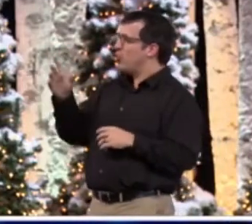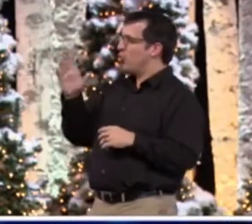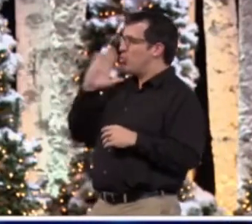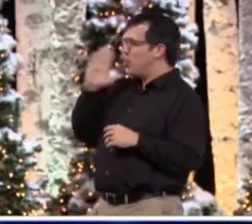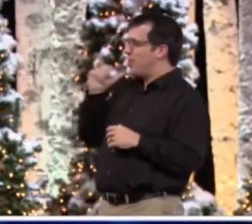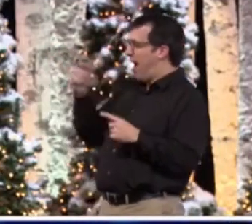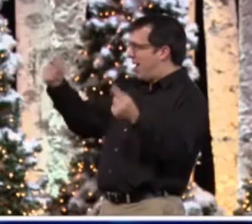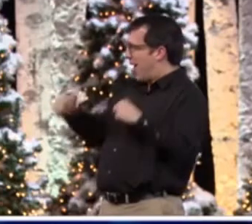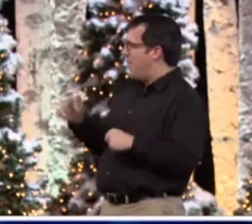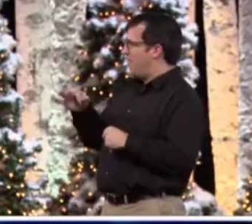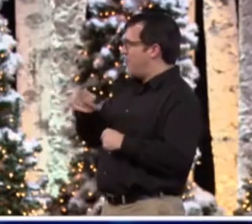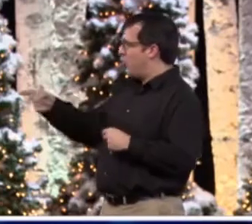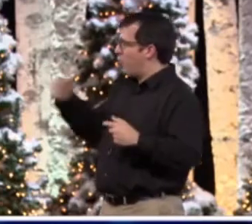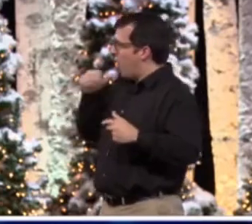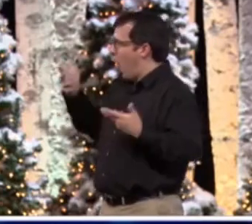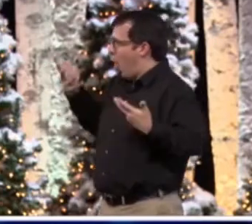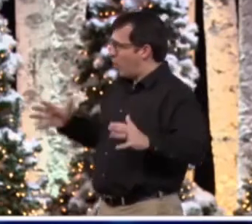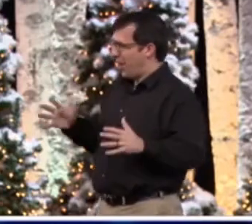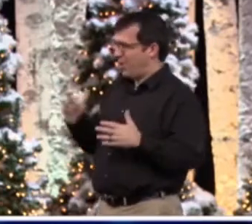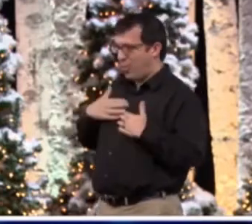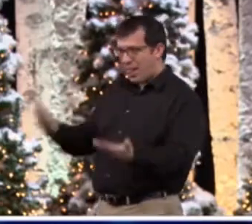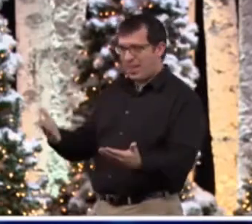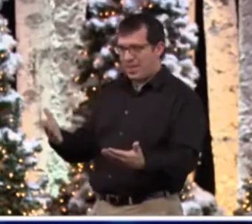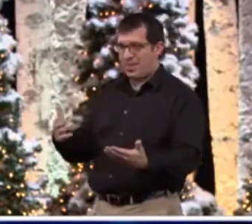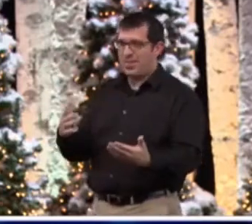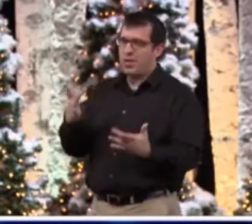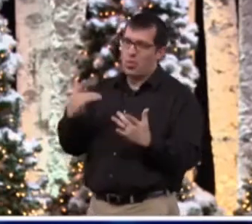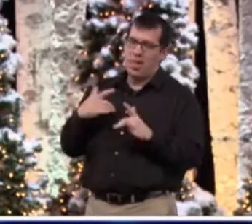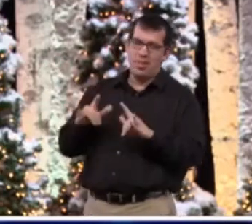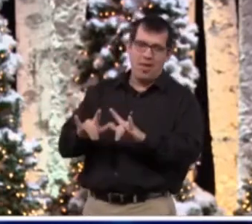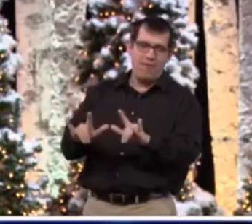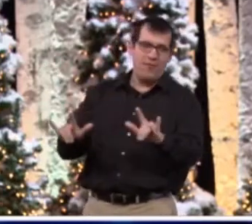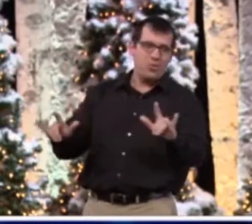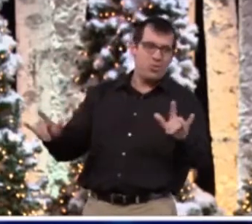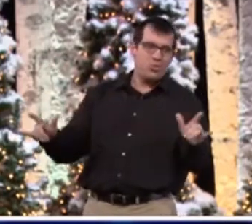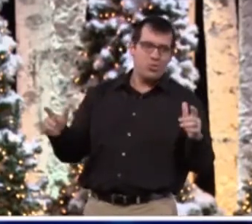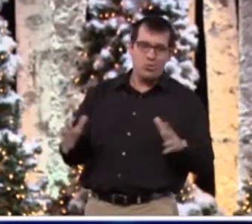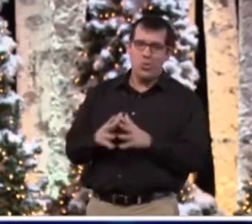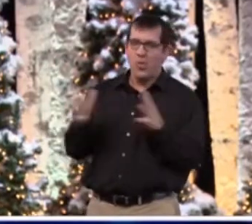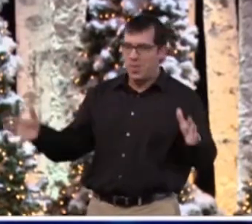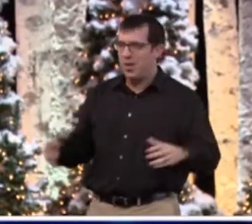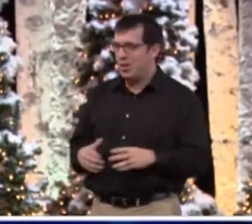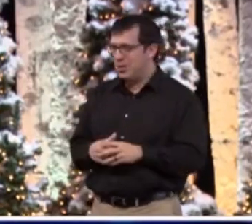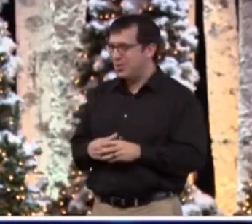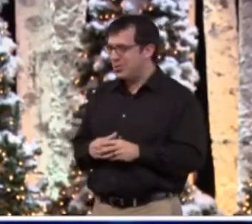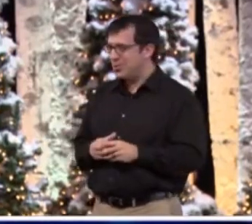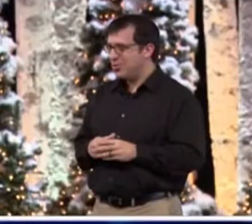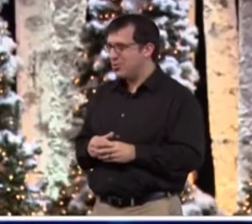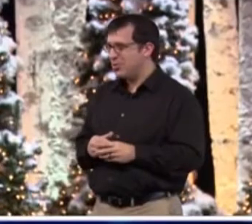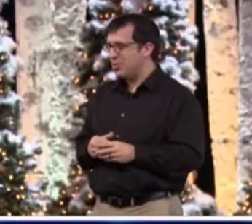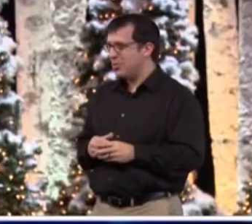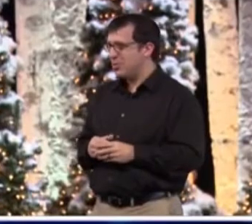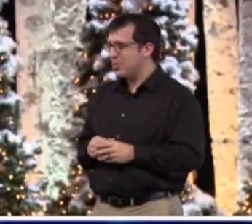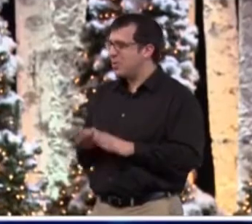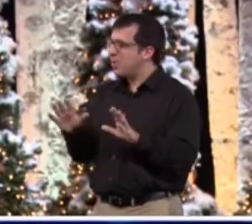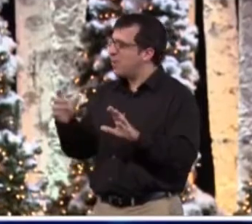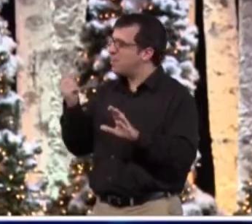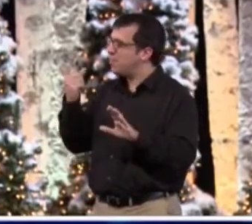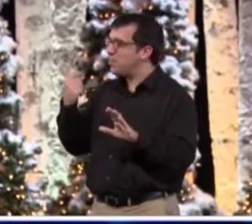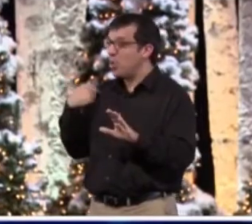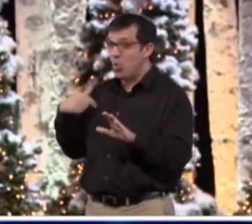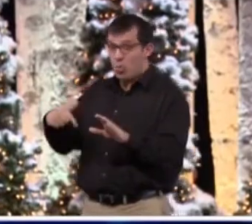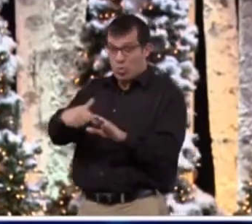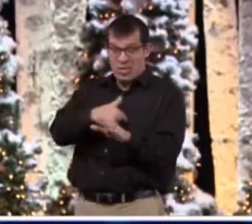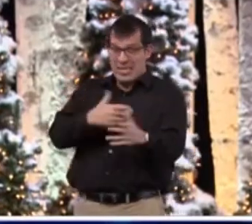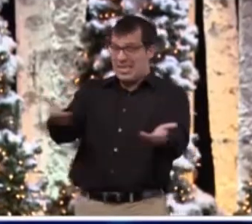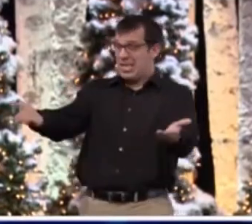नै नकिनिएको भए तपाईँ यहाँ हुनुहुने थिएन। त्यसकारण म तपाईँहरूलाई धेरै माया गर्छु, तर हामी